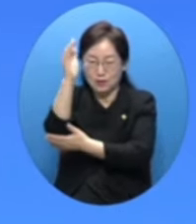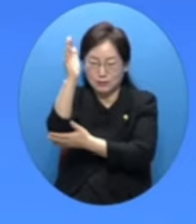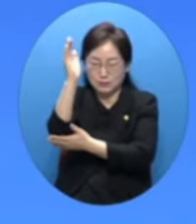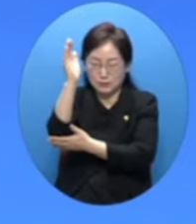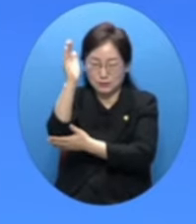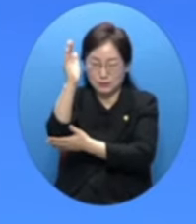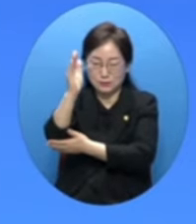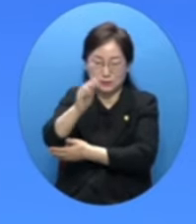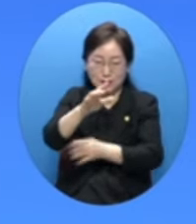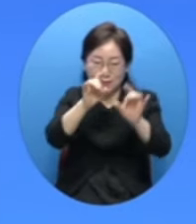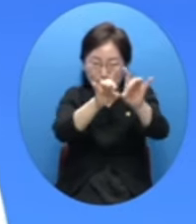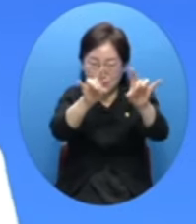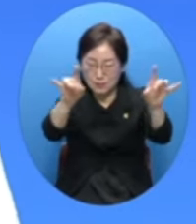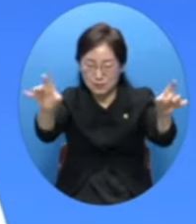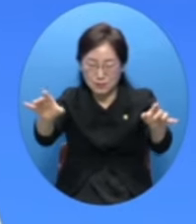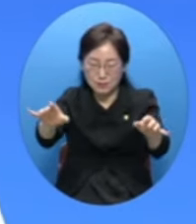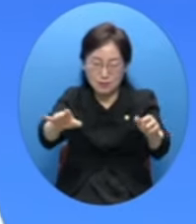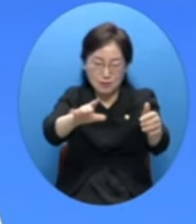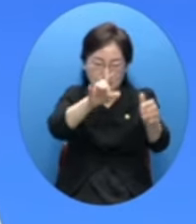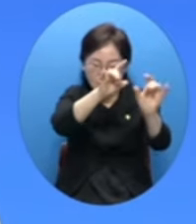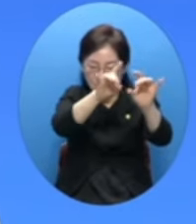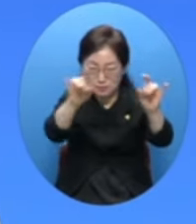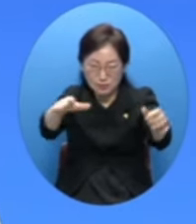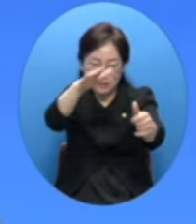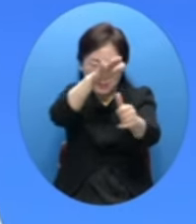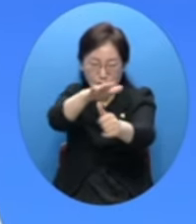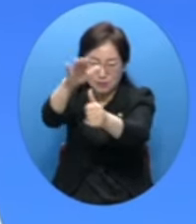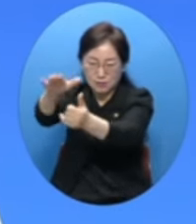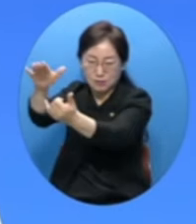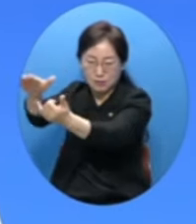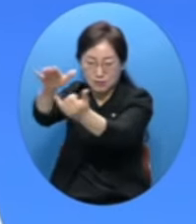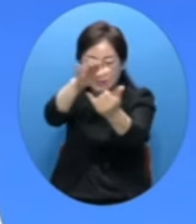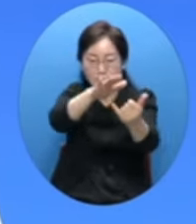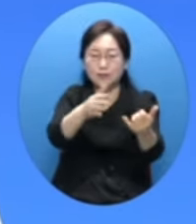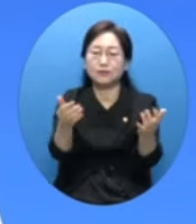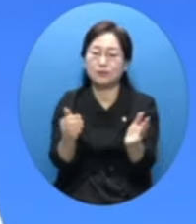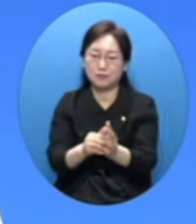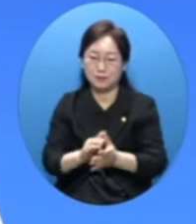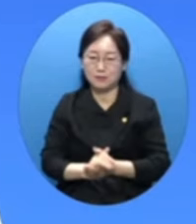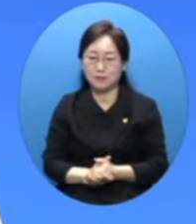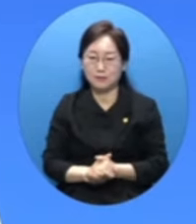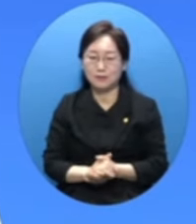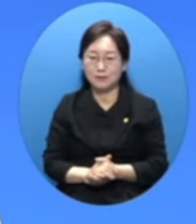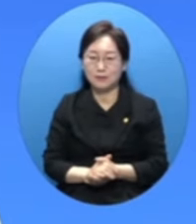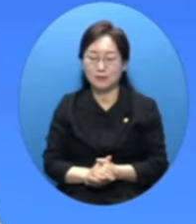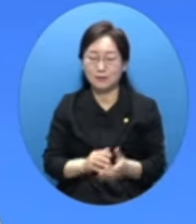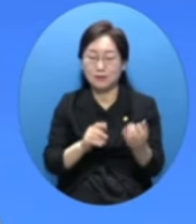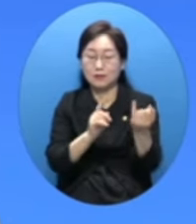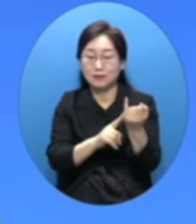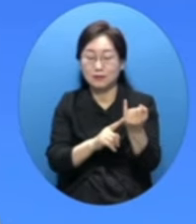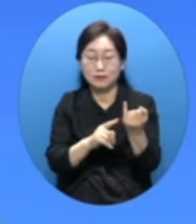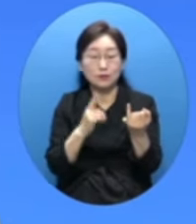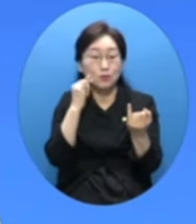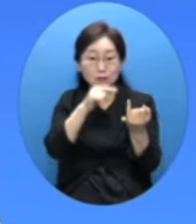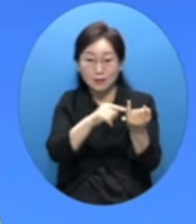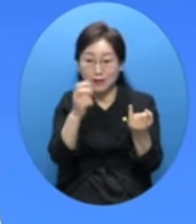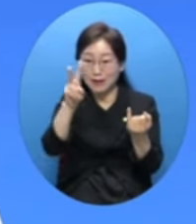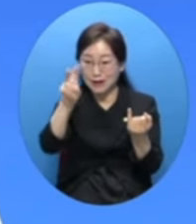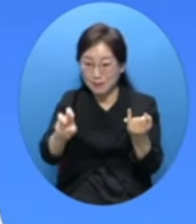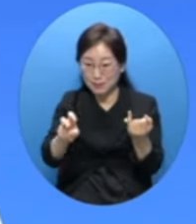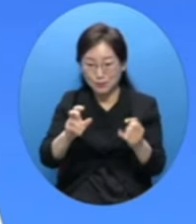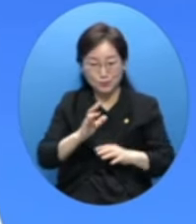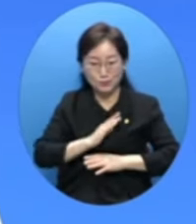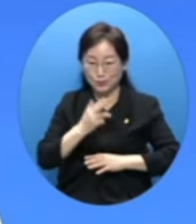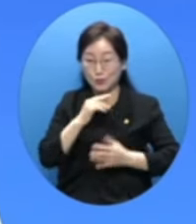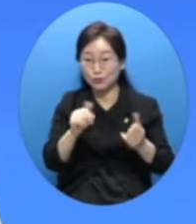사람 한 사람 다 일일이 안수를 해주었습니다. 이민호 목사는 암을 두려워하지 않았습니다.